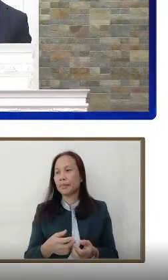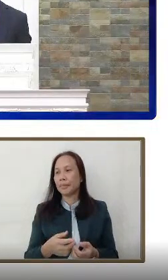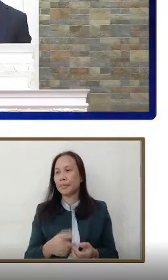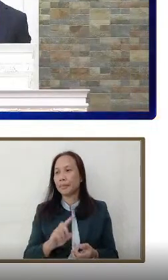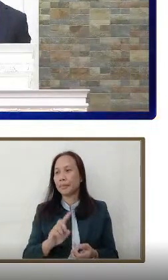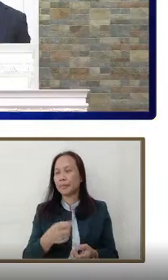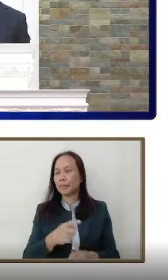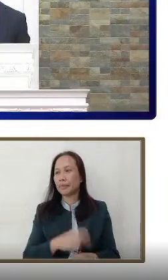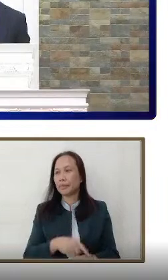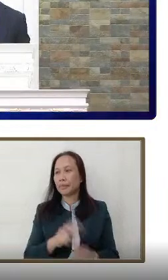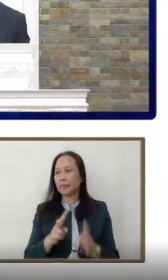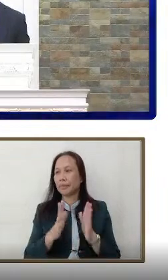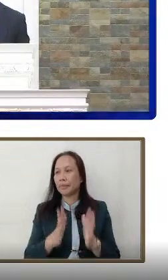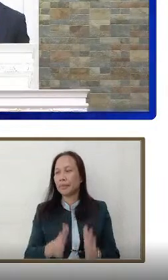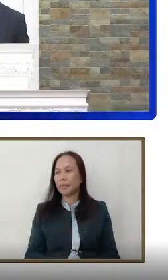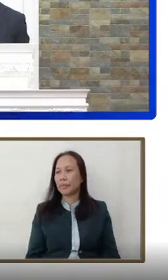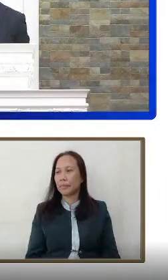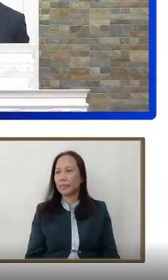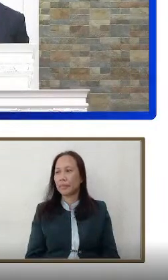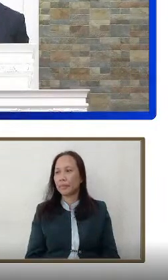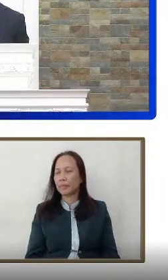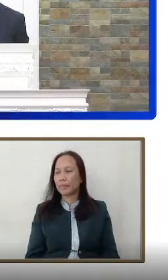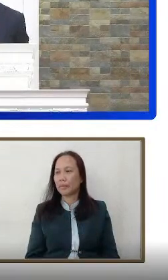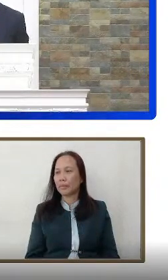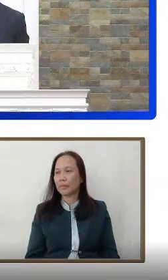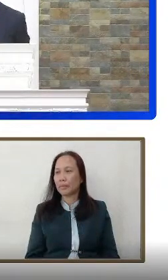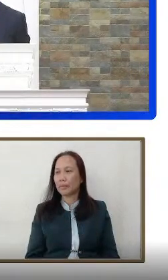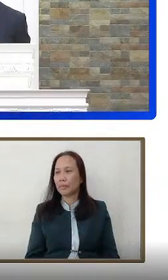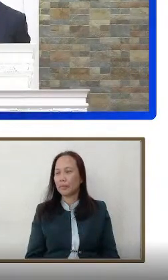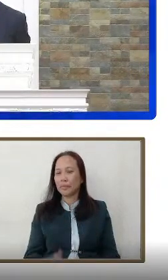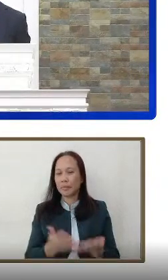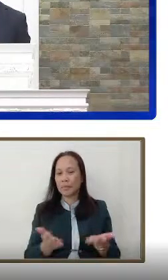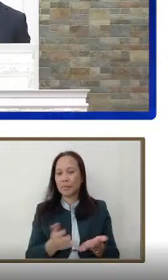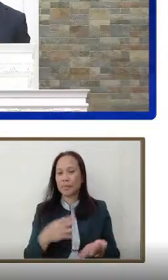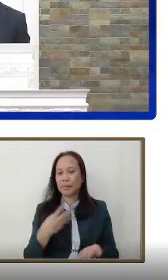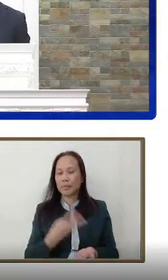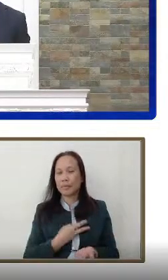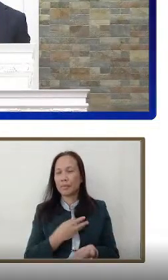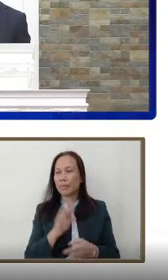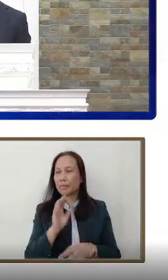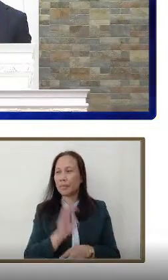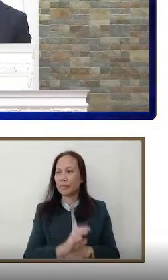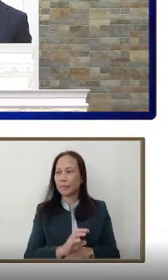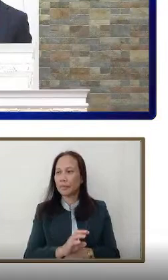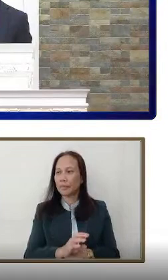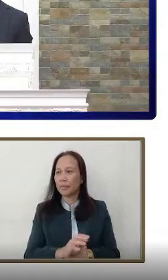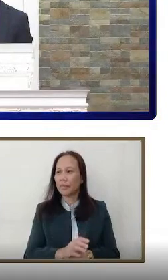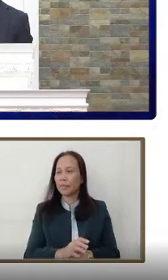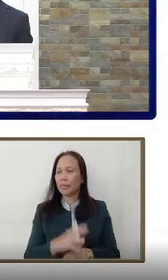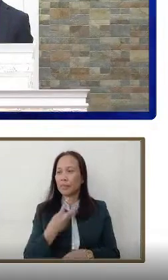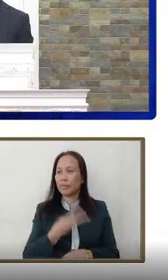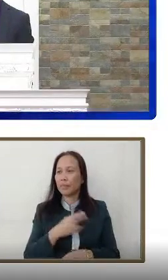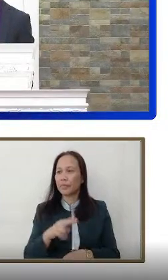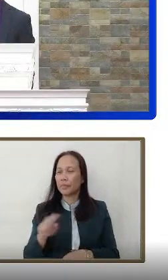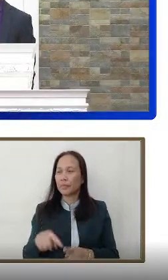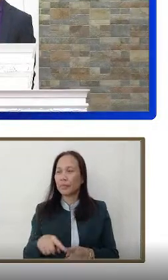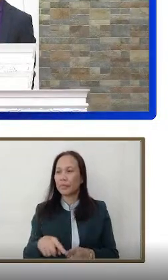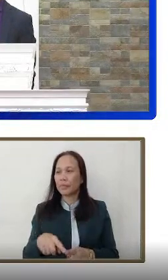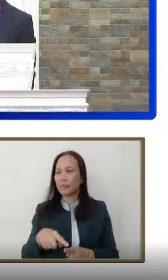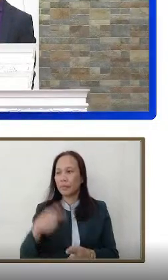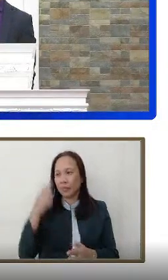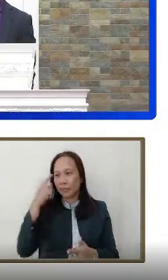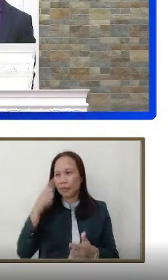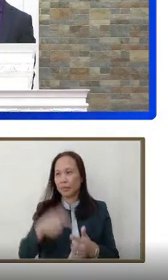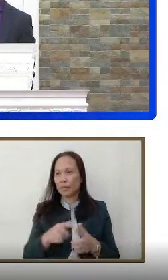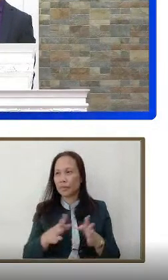imagine, sa atin po mga kapatid, kahit walang lalagyan, basta nag-goal tayo na malaki. Oh? Alright, that's good.